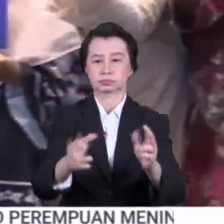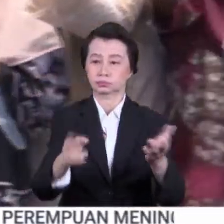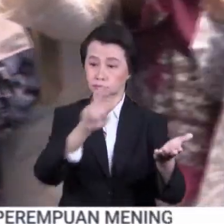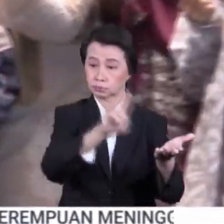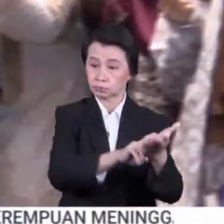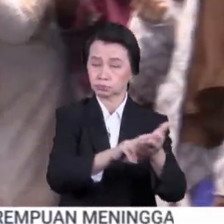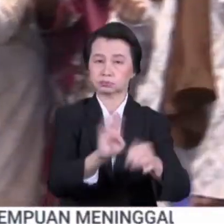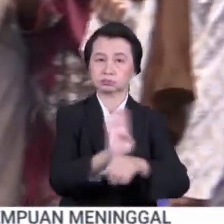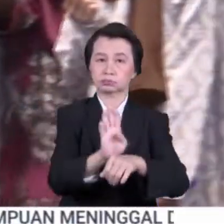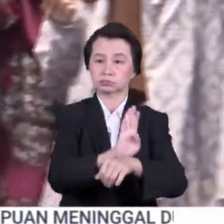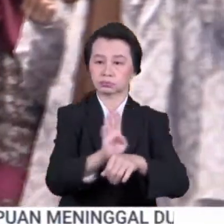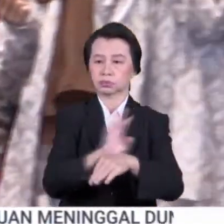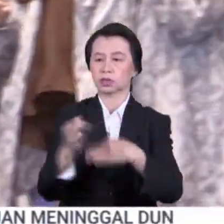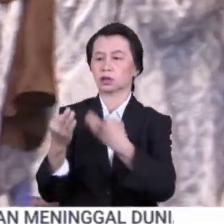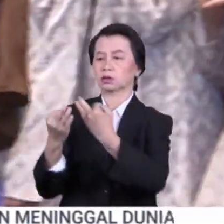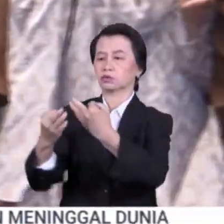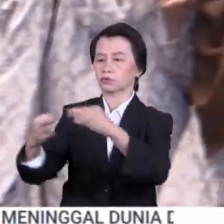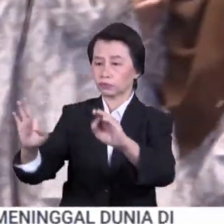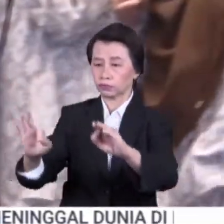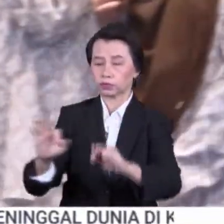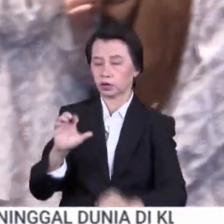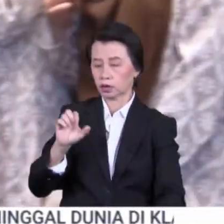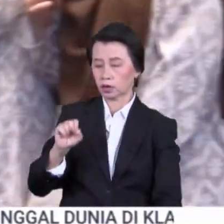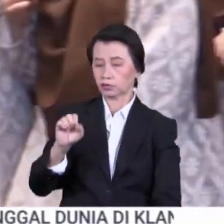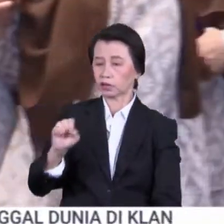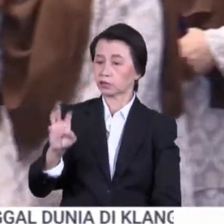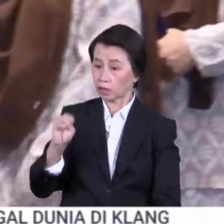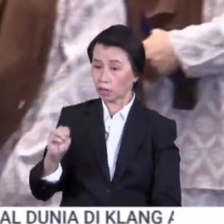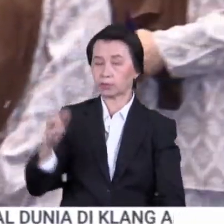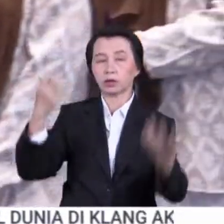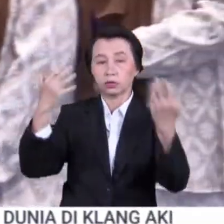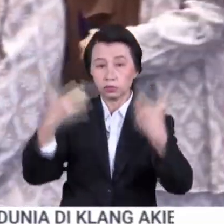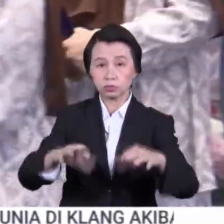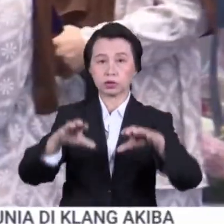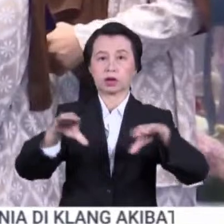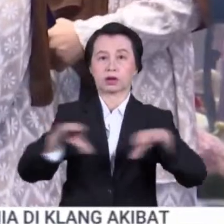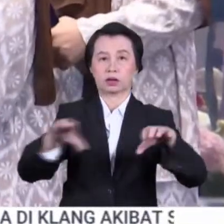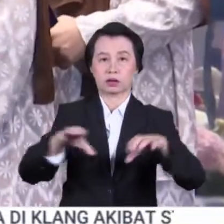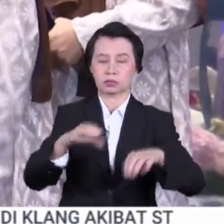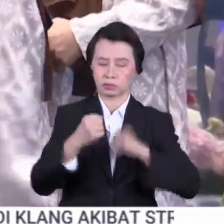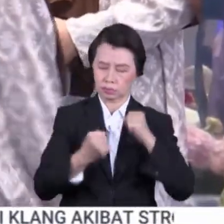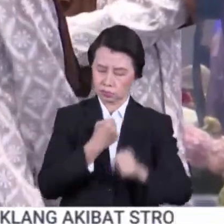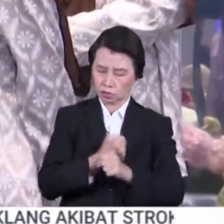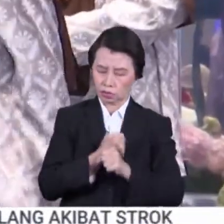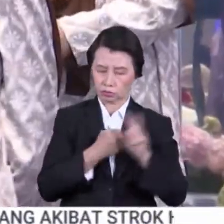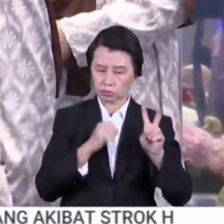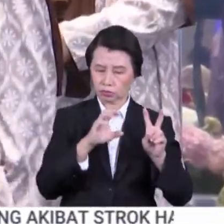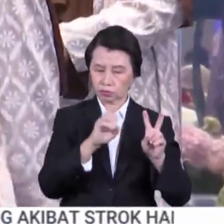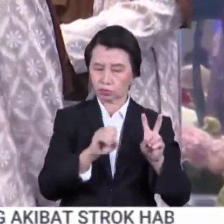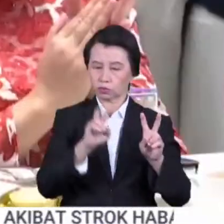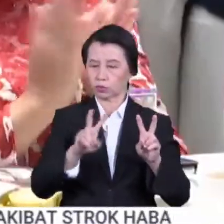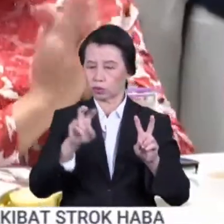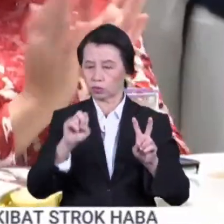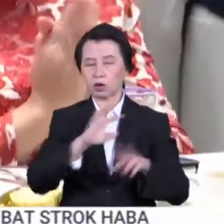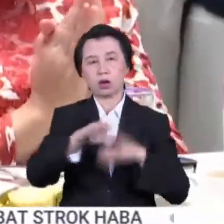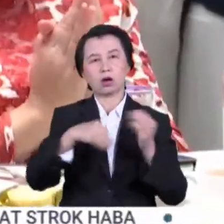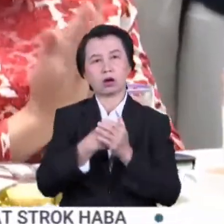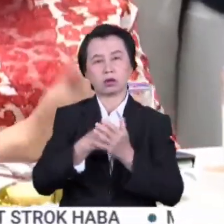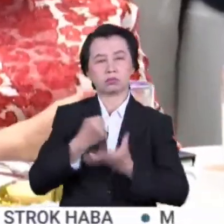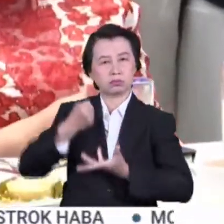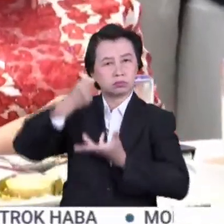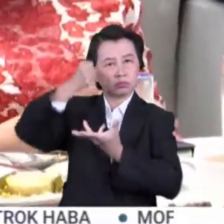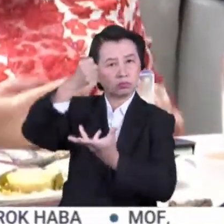pendaftaran perniagaan secara percuma oleh SSM telah dilaksana sejak 2020 dengan keseluruhan